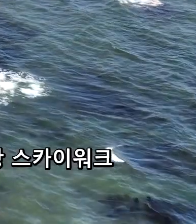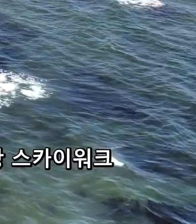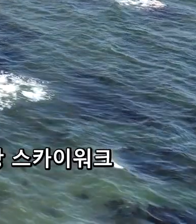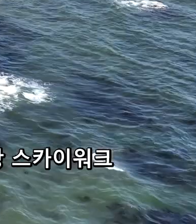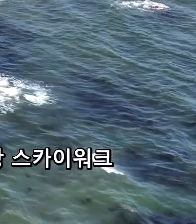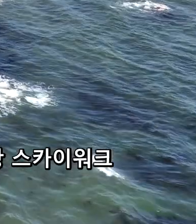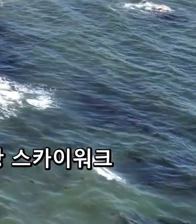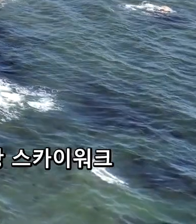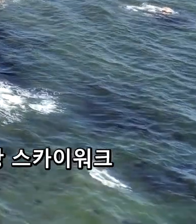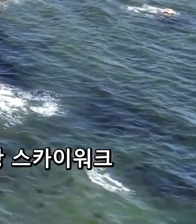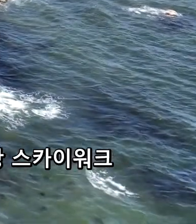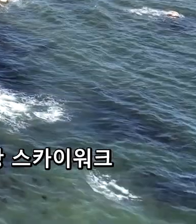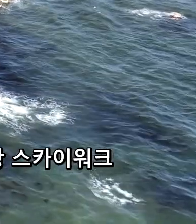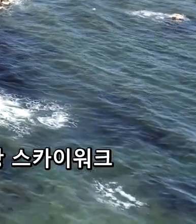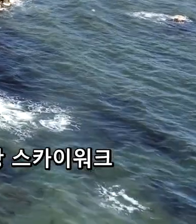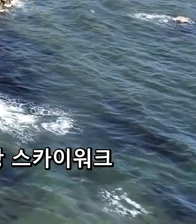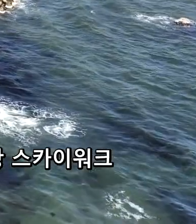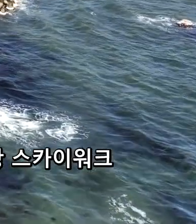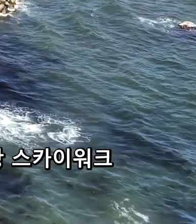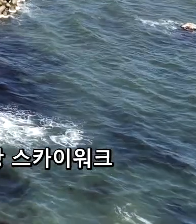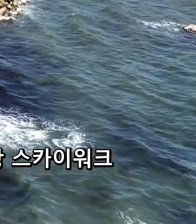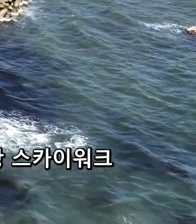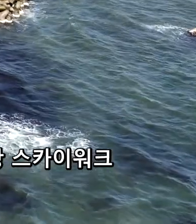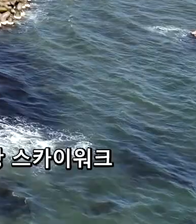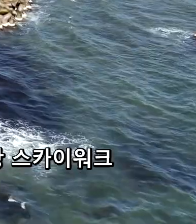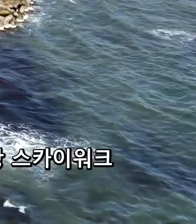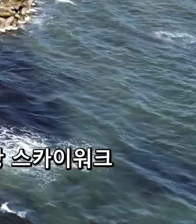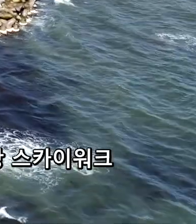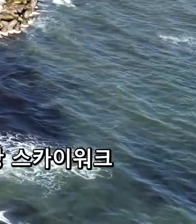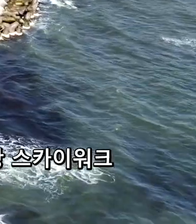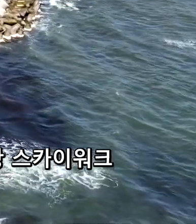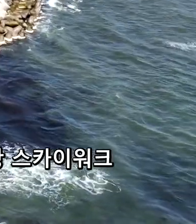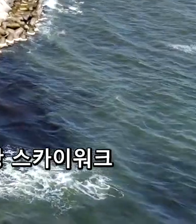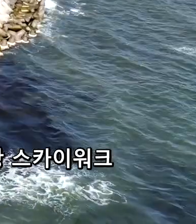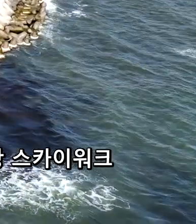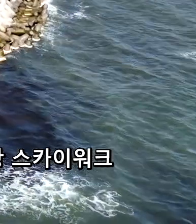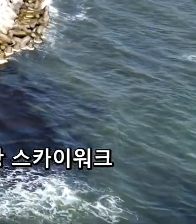ou 으 으